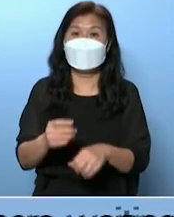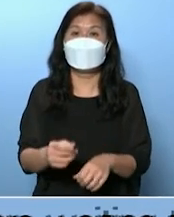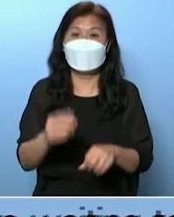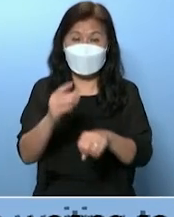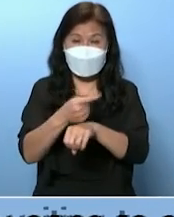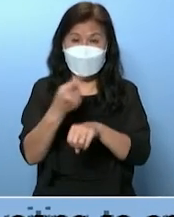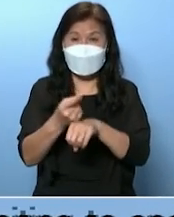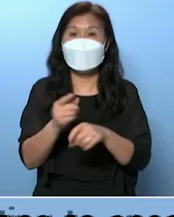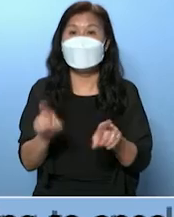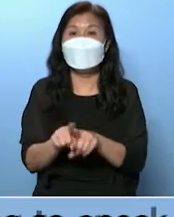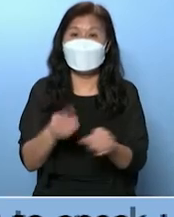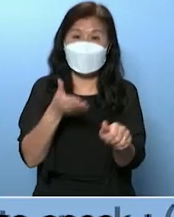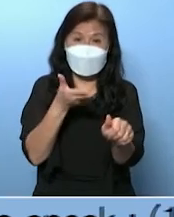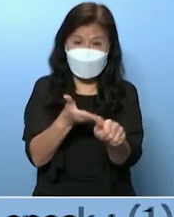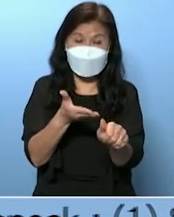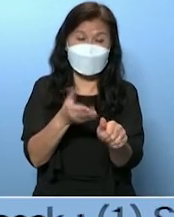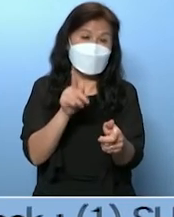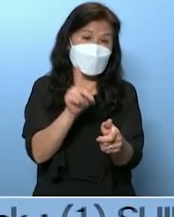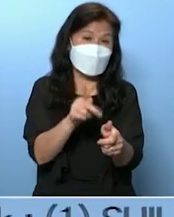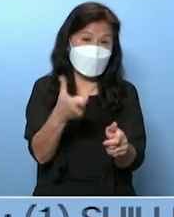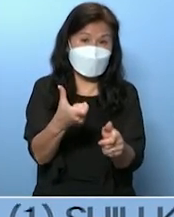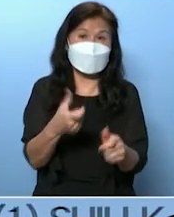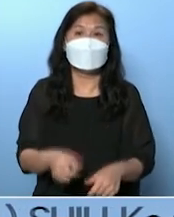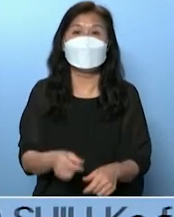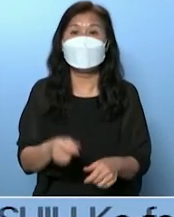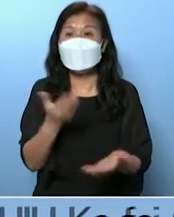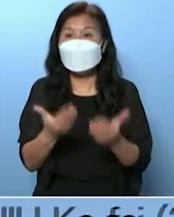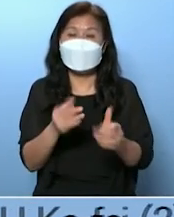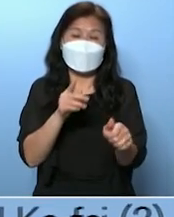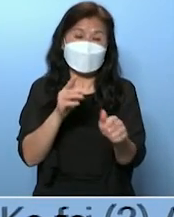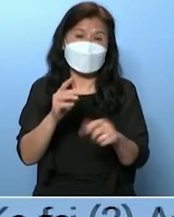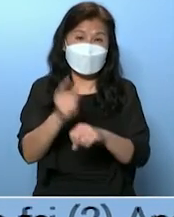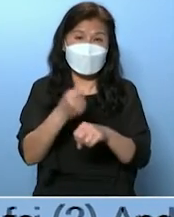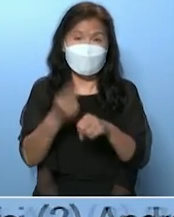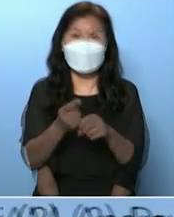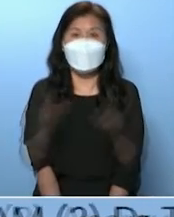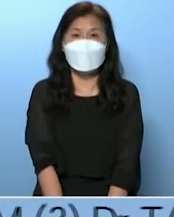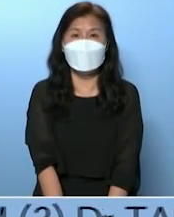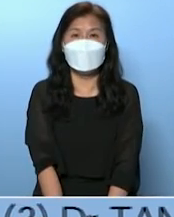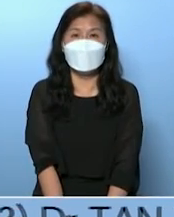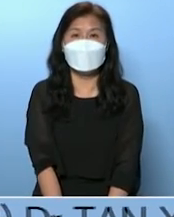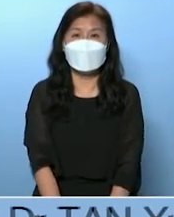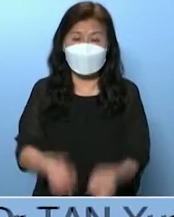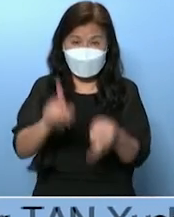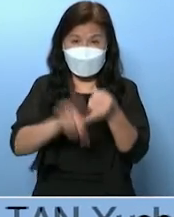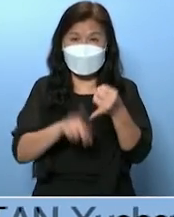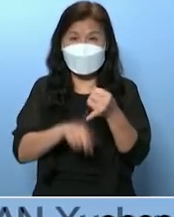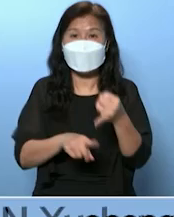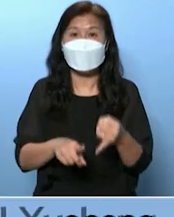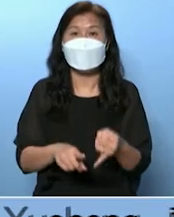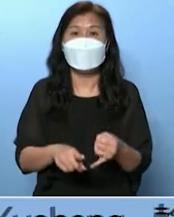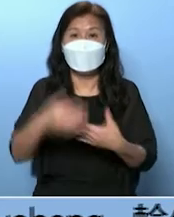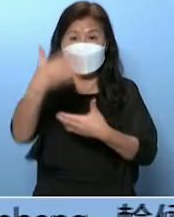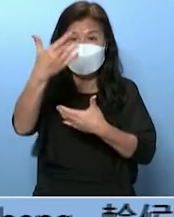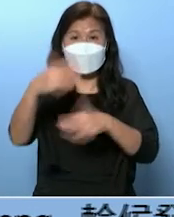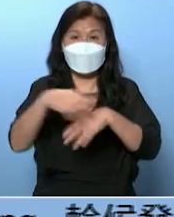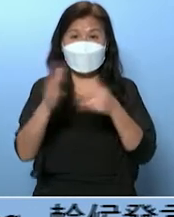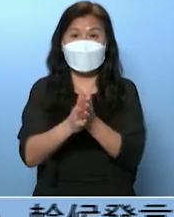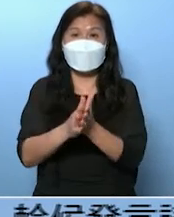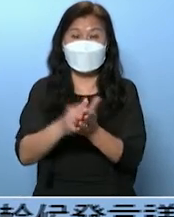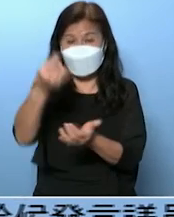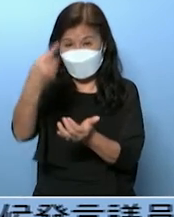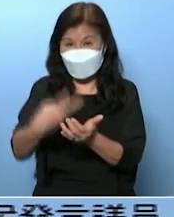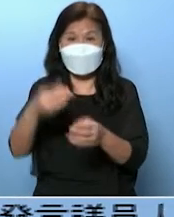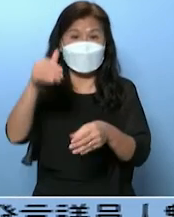暫緩追討欠租的安排，或者暫緩執行抵押的安排。最後訂明條例草案如果獲得通